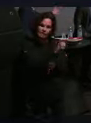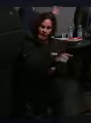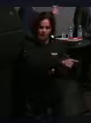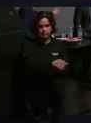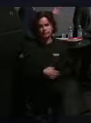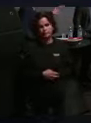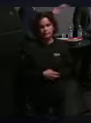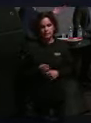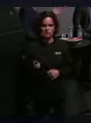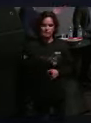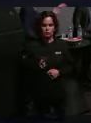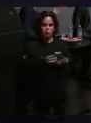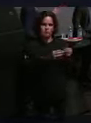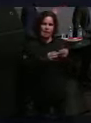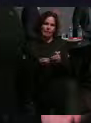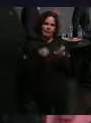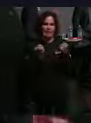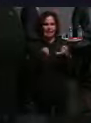leder